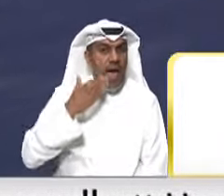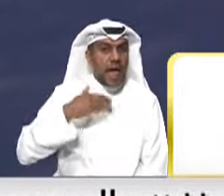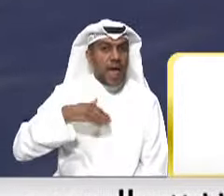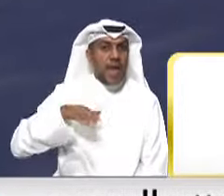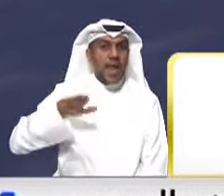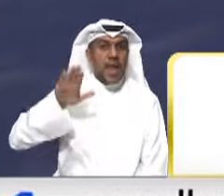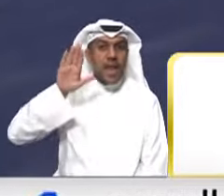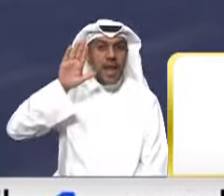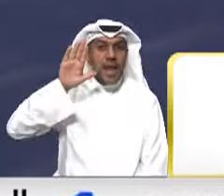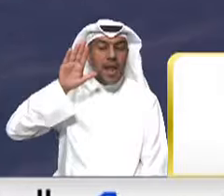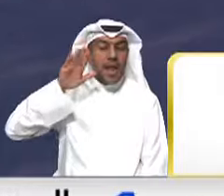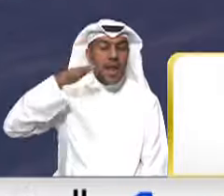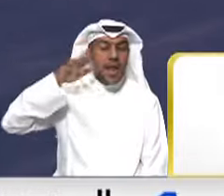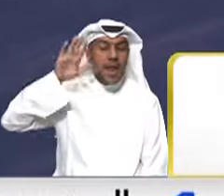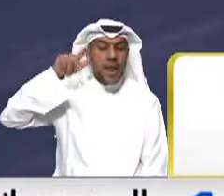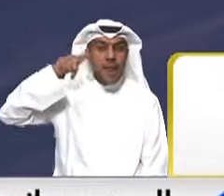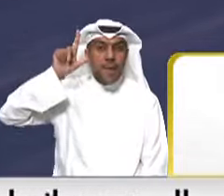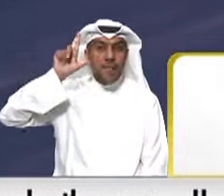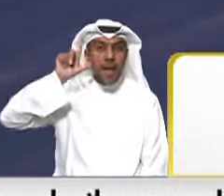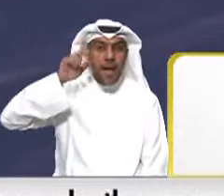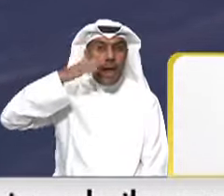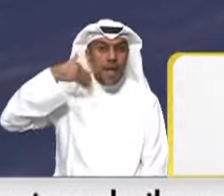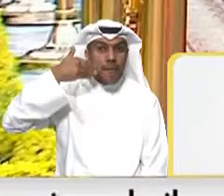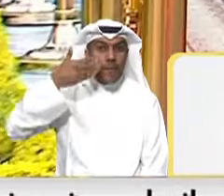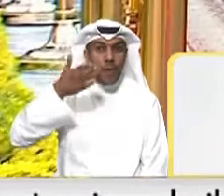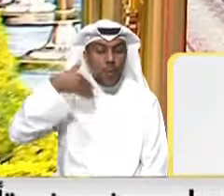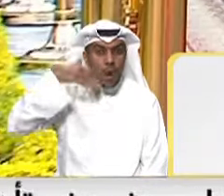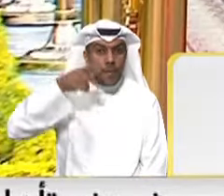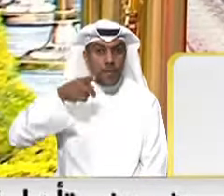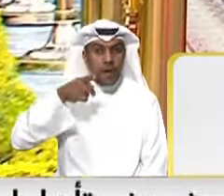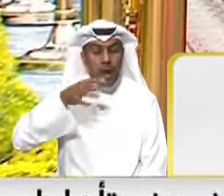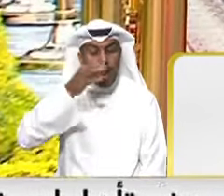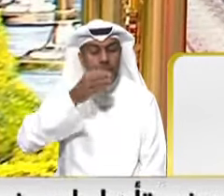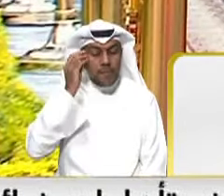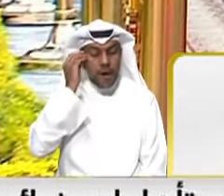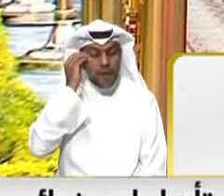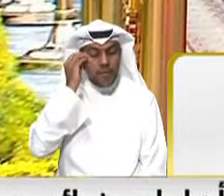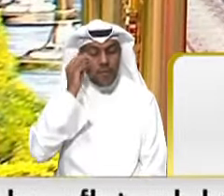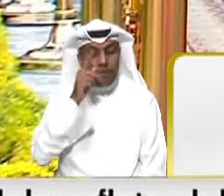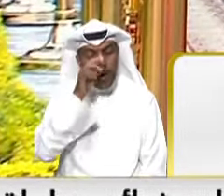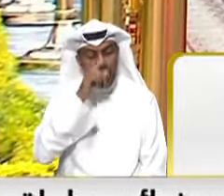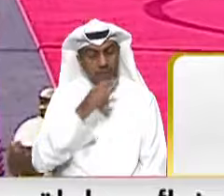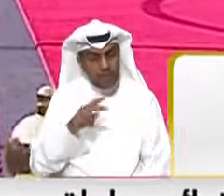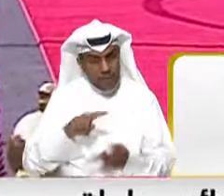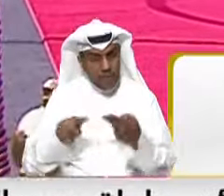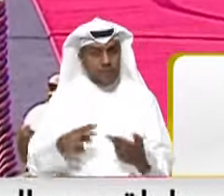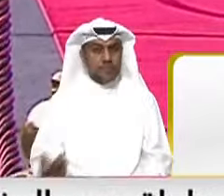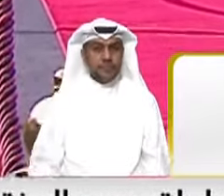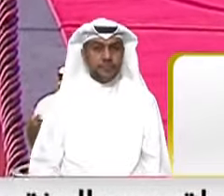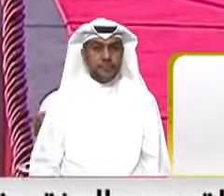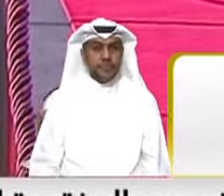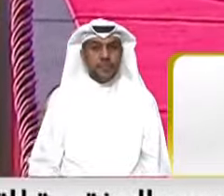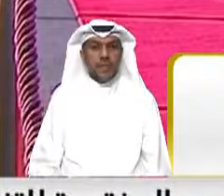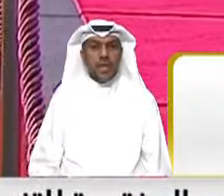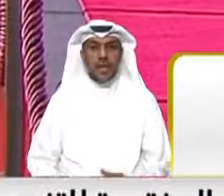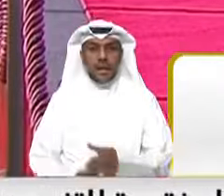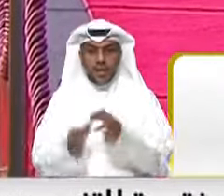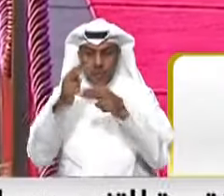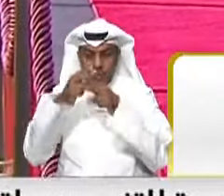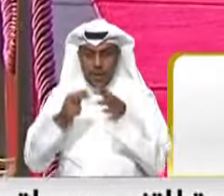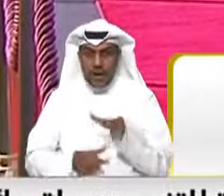قرارات مجلس الأمن ذات الصلة. كما شدد الزعيمان على ضرورة خروج جميع القوات